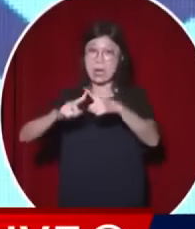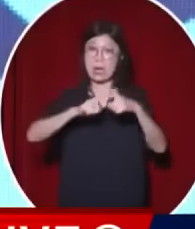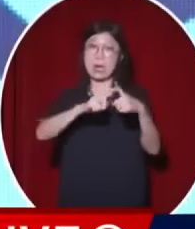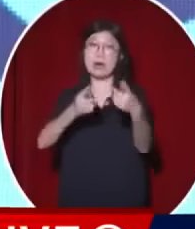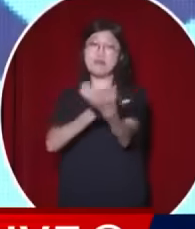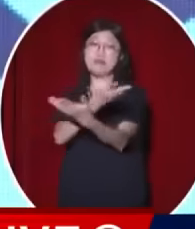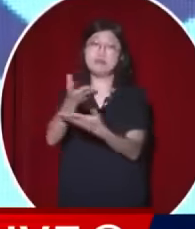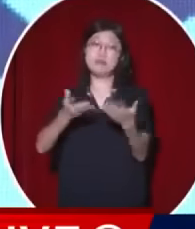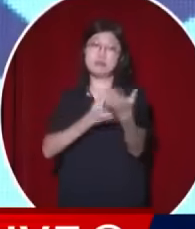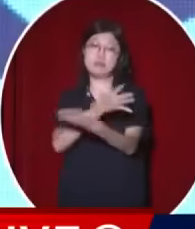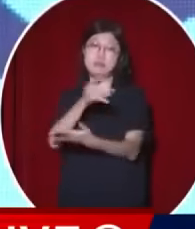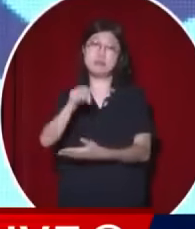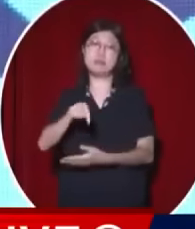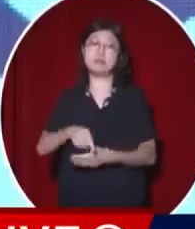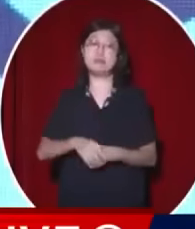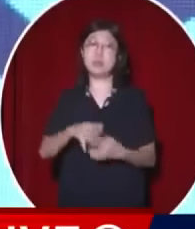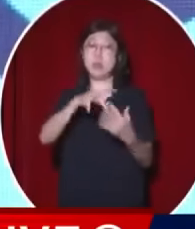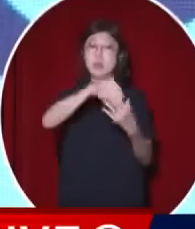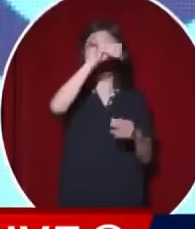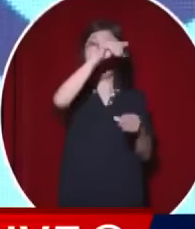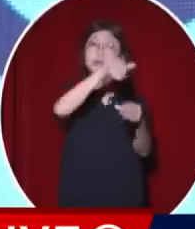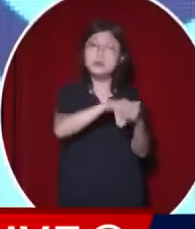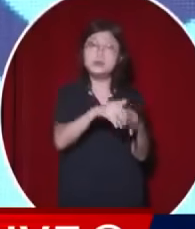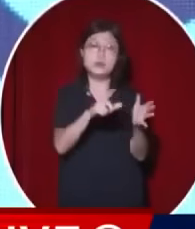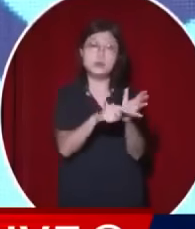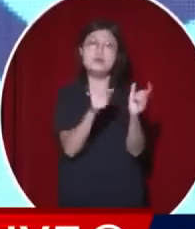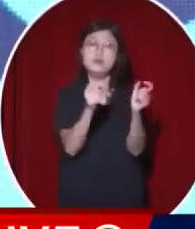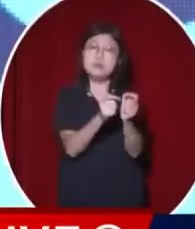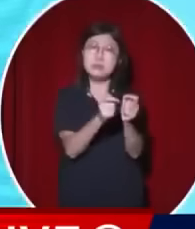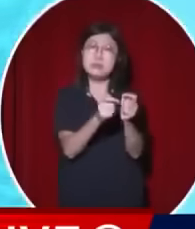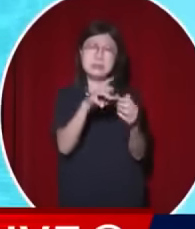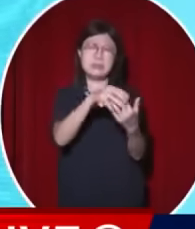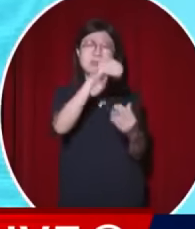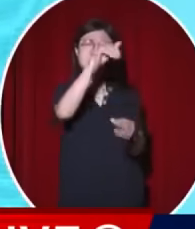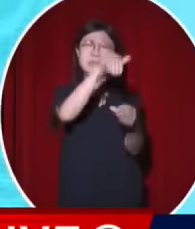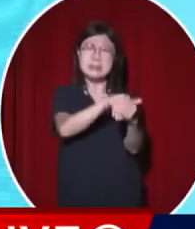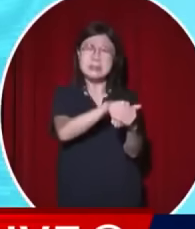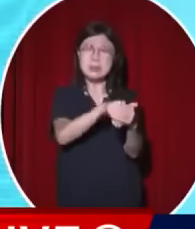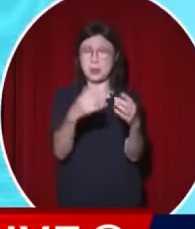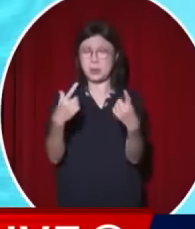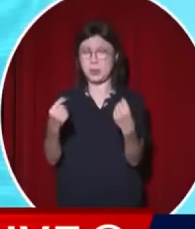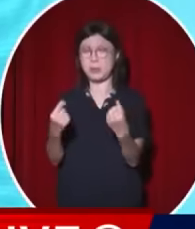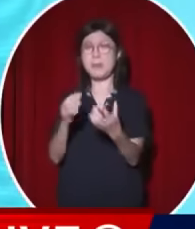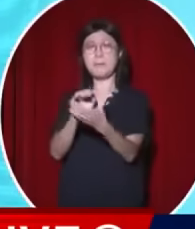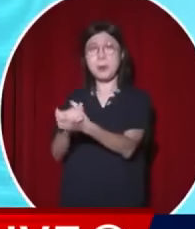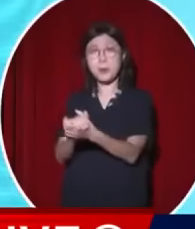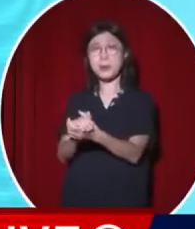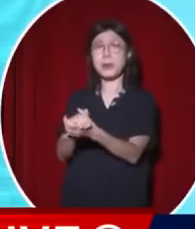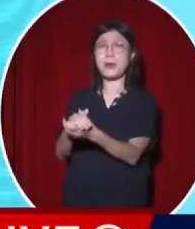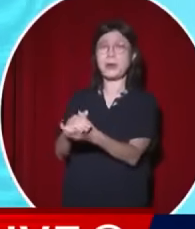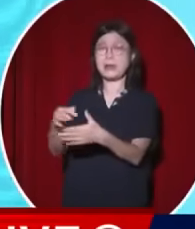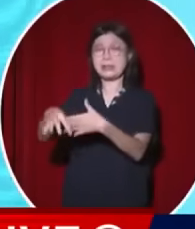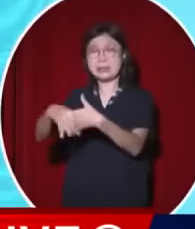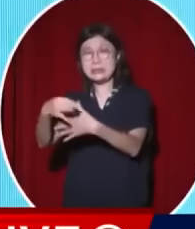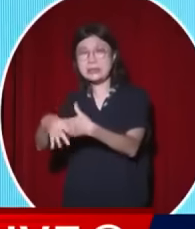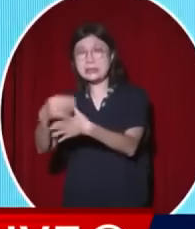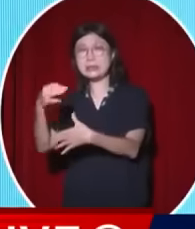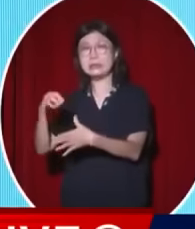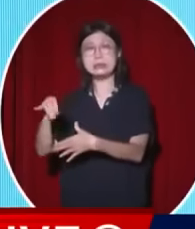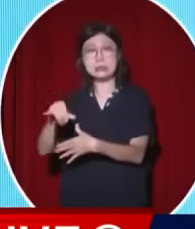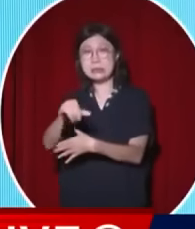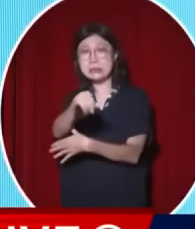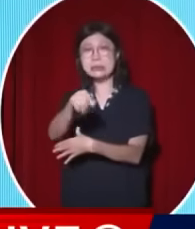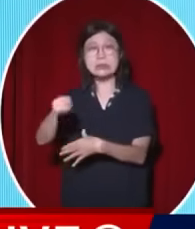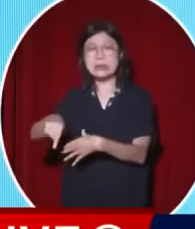选举是一时的，为了选举把一段关系给搞砸，一点都不值